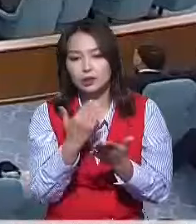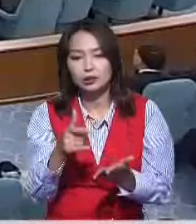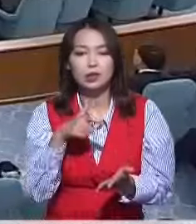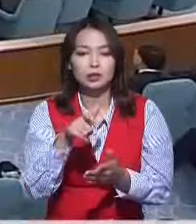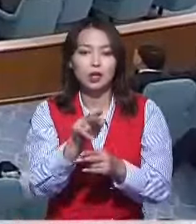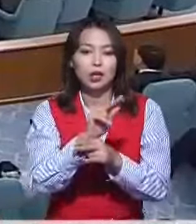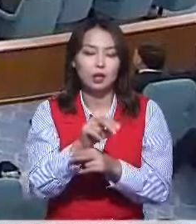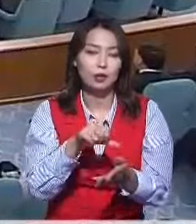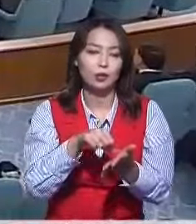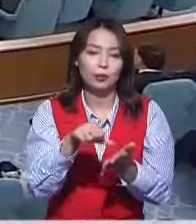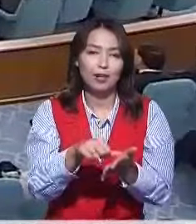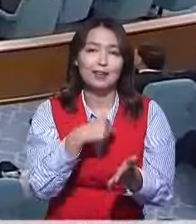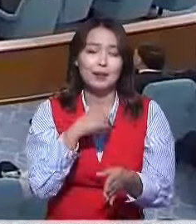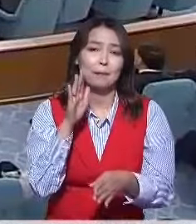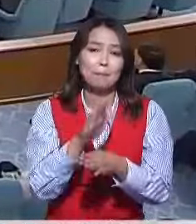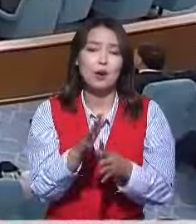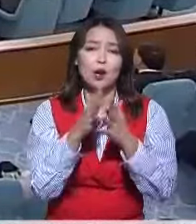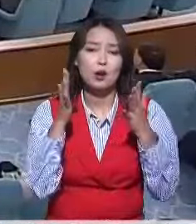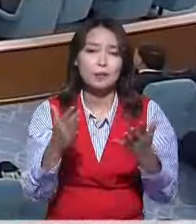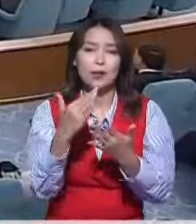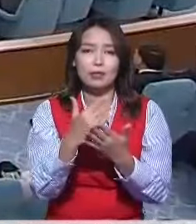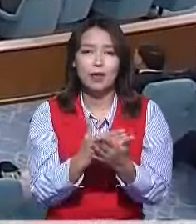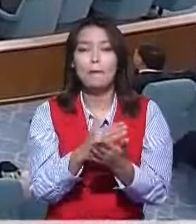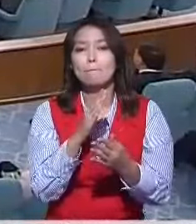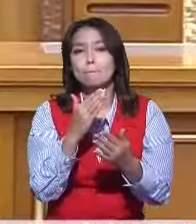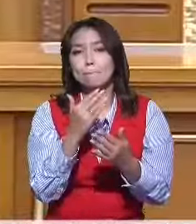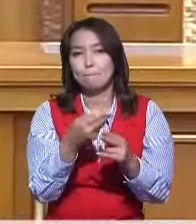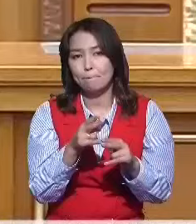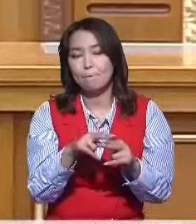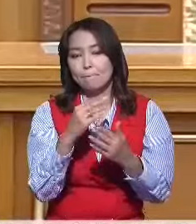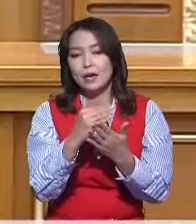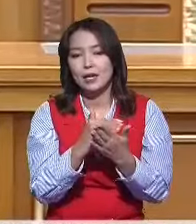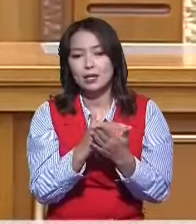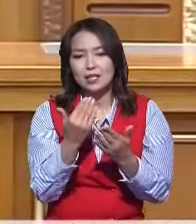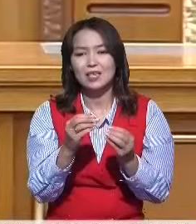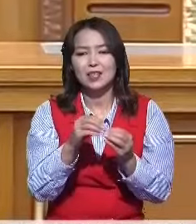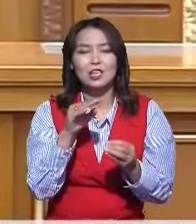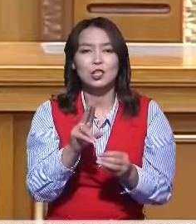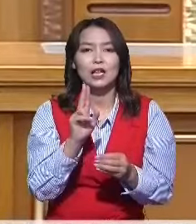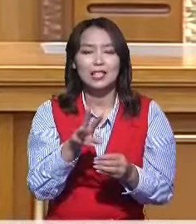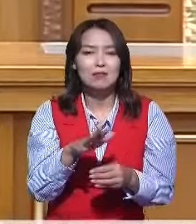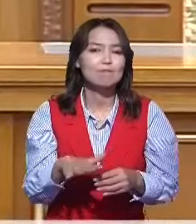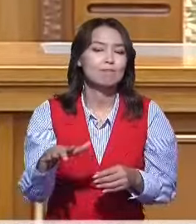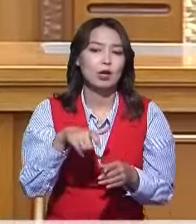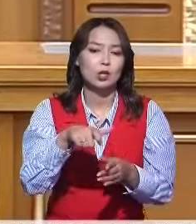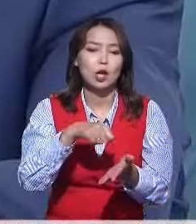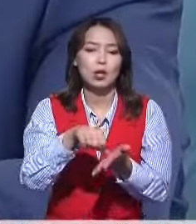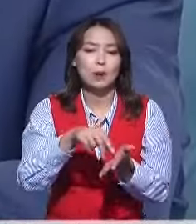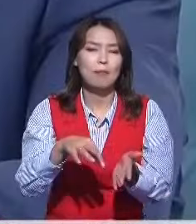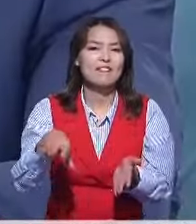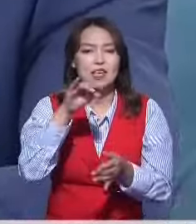автодорог. Поэтому поручаем масштабировать данную программу с охватом не менее 10 тысяч километров дорог по всей